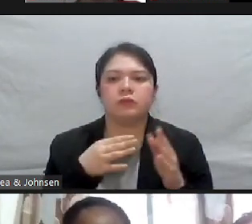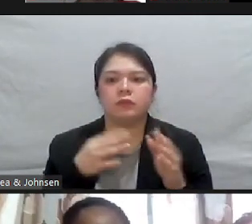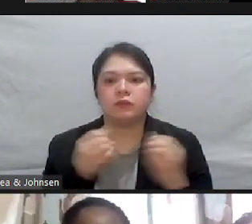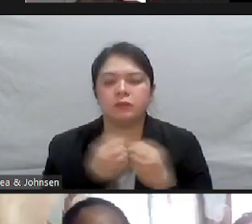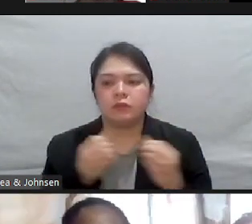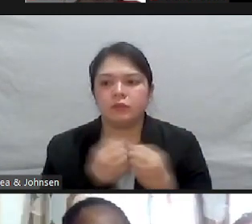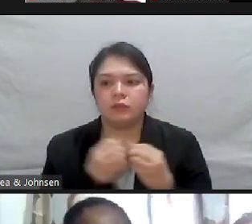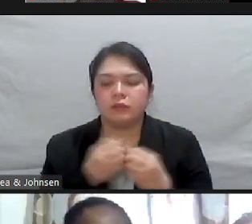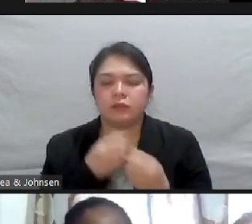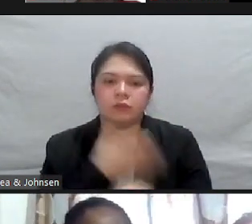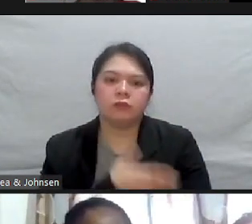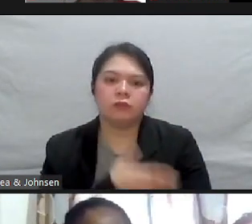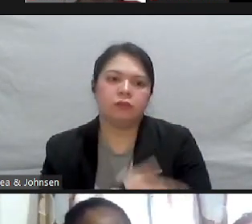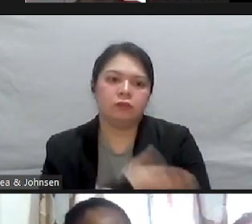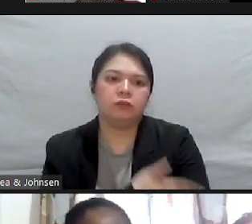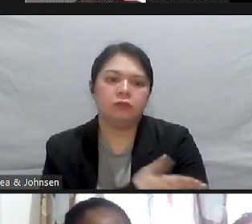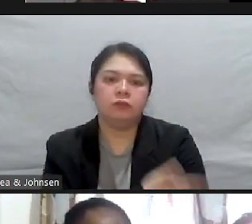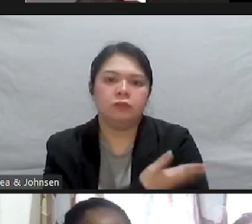pagpapalaganap at